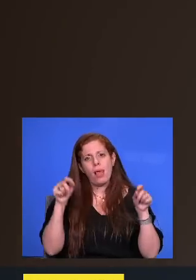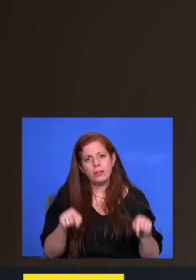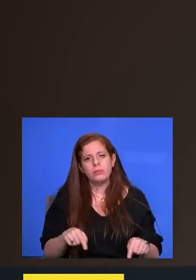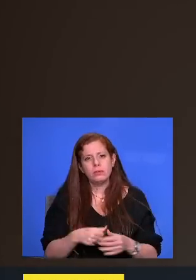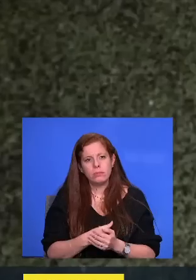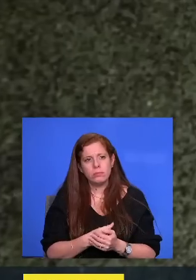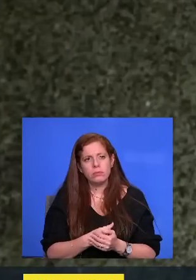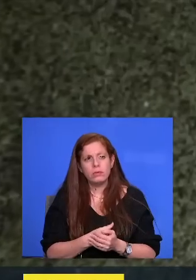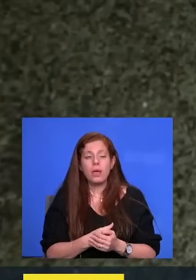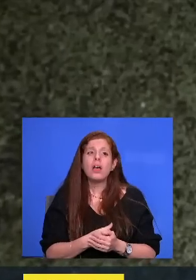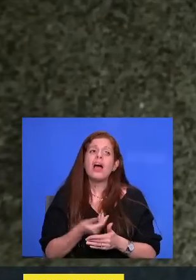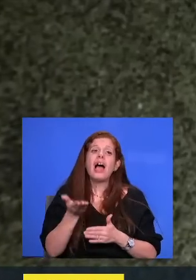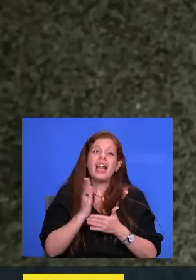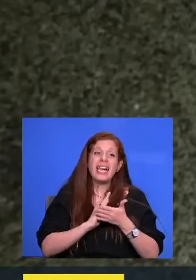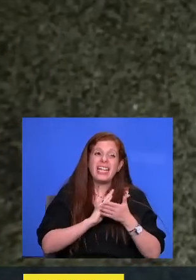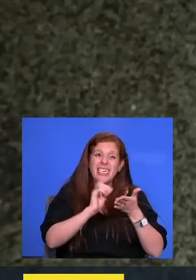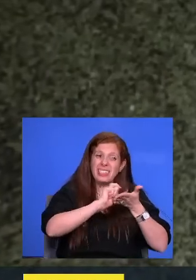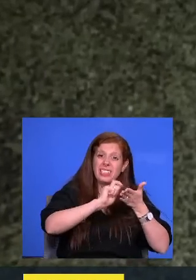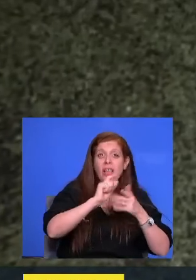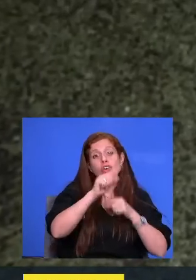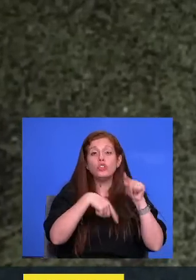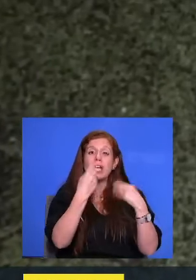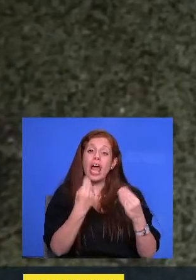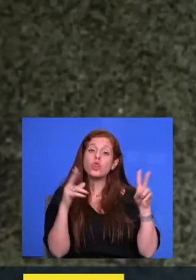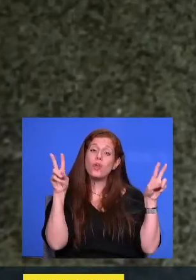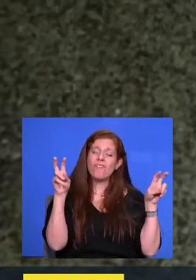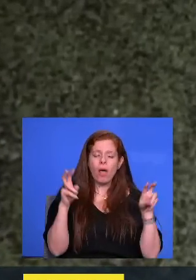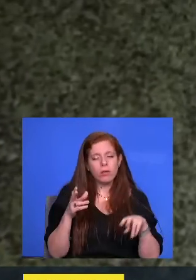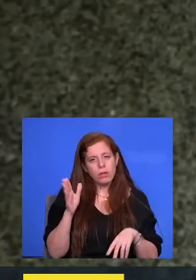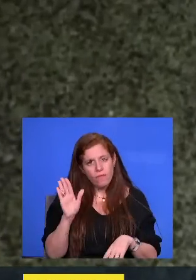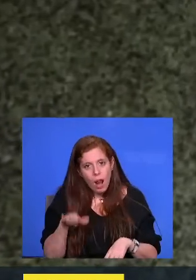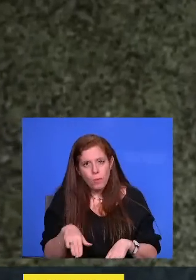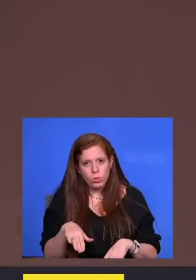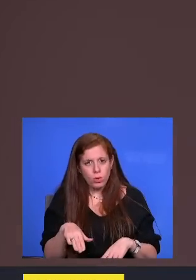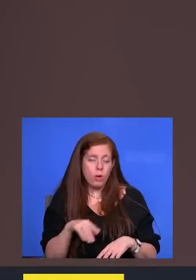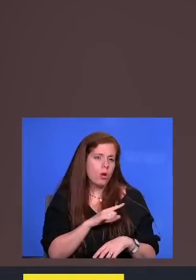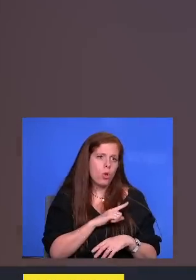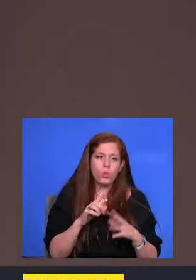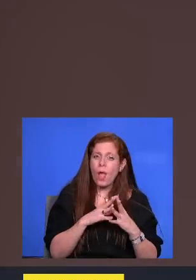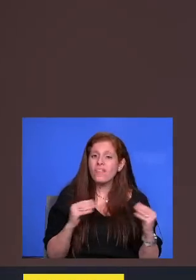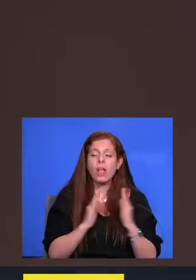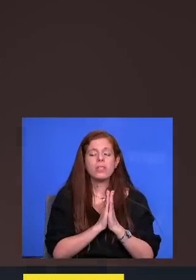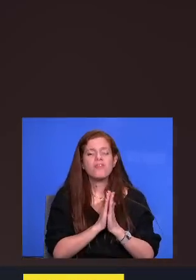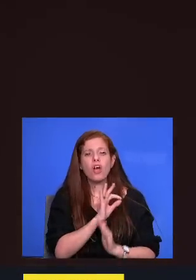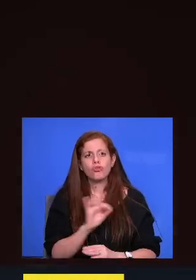על כמה מהם נכתב בציניות שנה טובה, אבל למרות הכל עוד לא עבדה תקוותם.